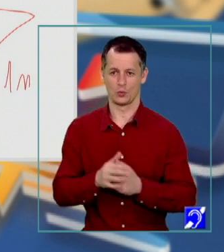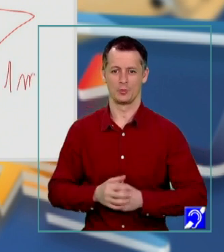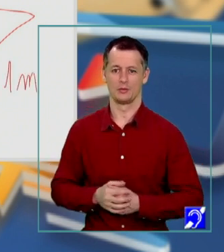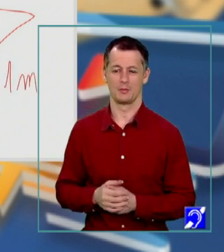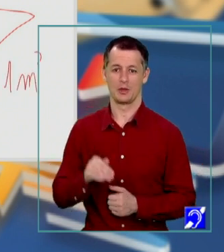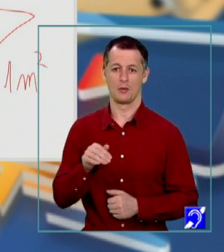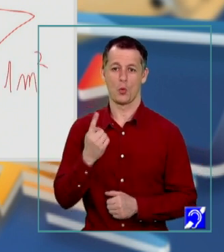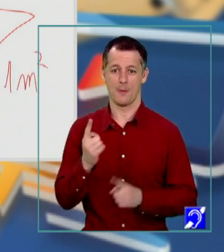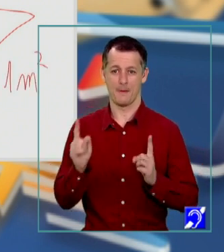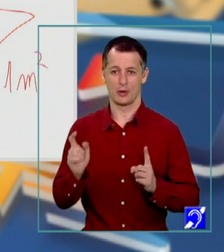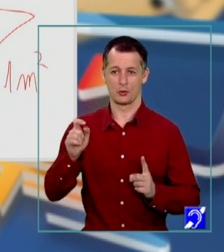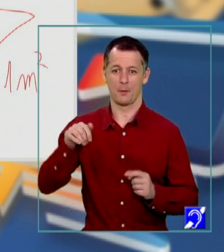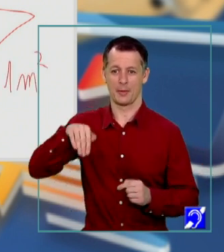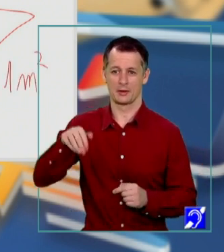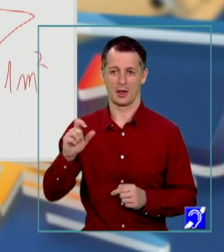metru pătrat,